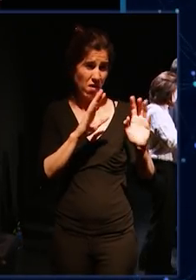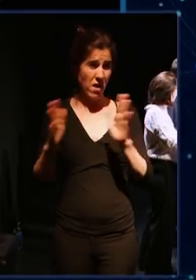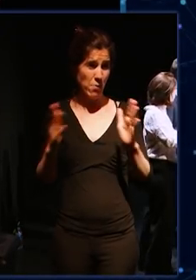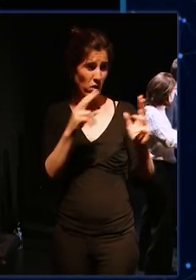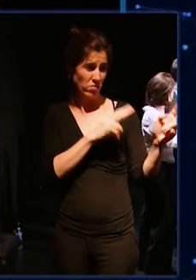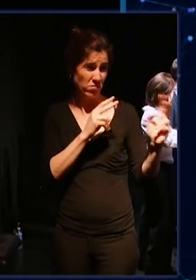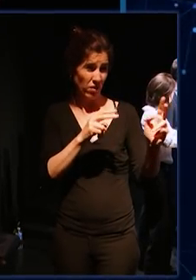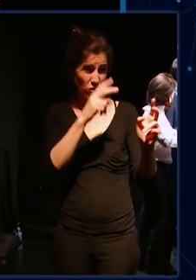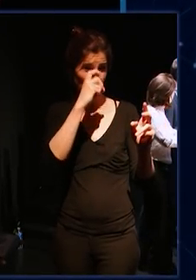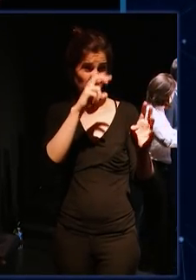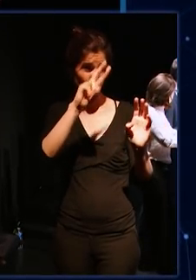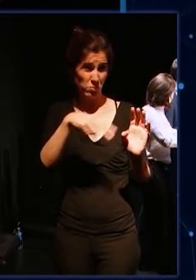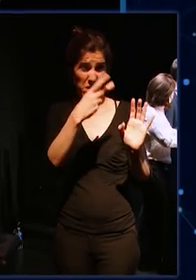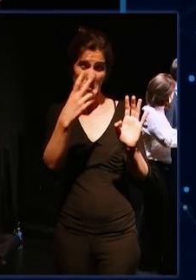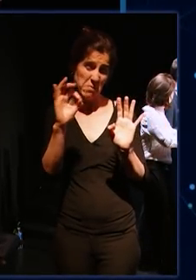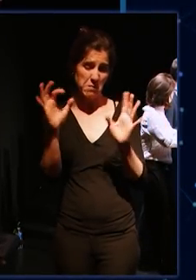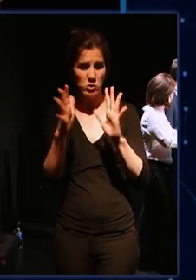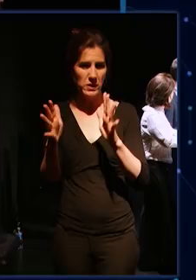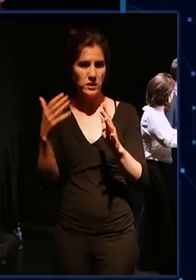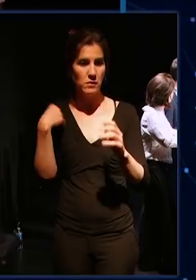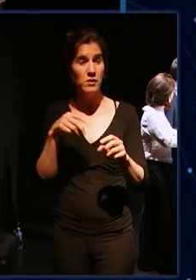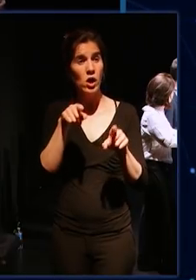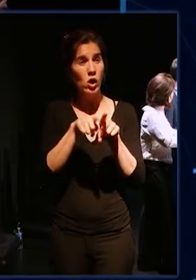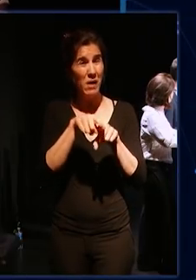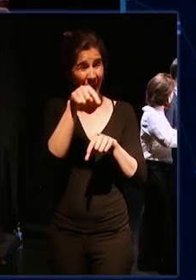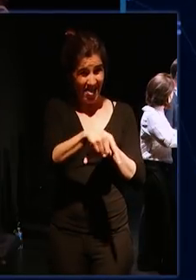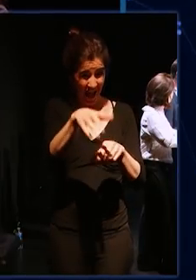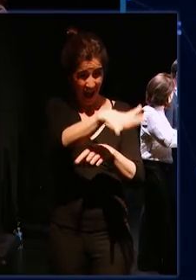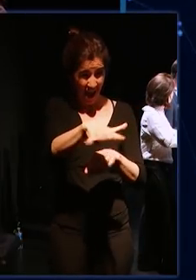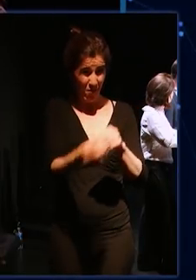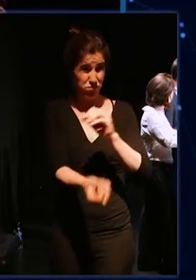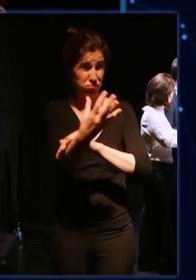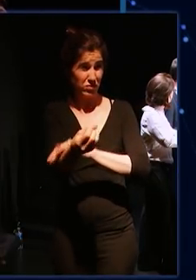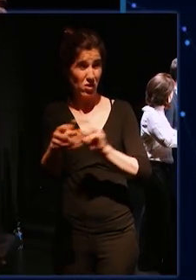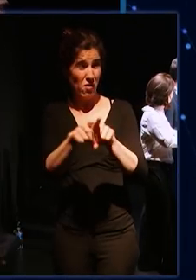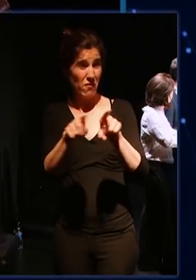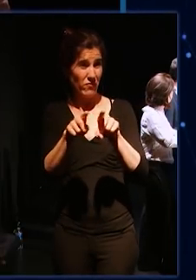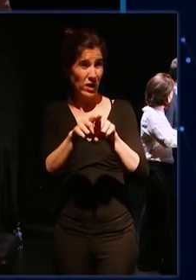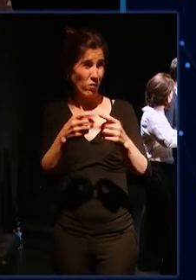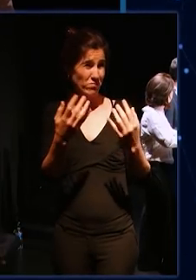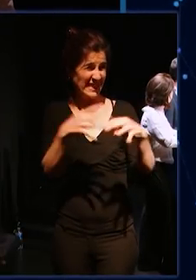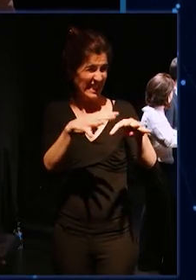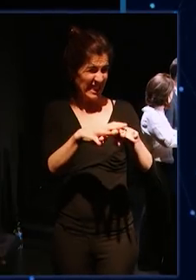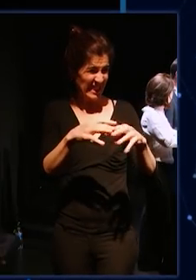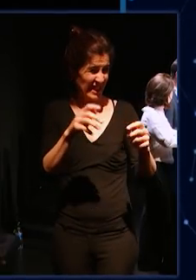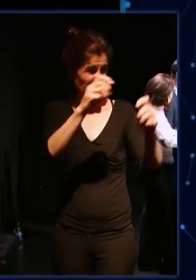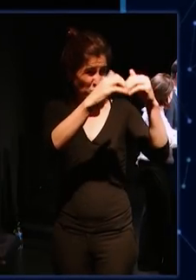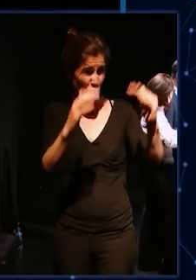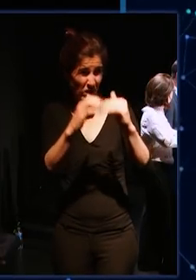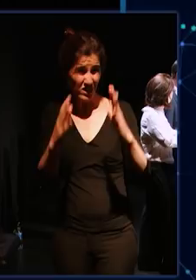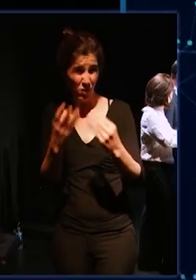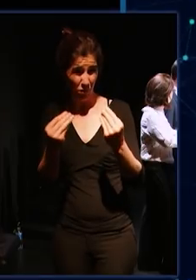el portal del teixit associatiu i de les entitats. Ens fa molta il·lusió la fàbrica de la cultura. Servirà per gestionar de manera